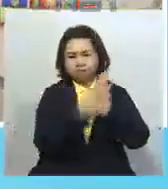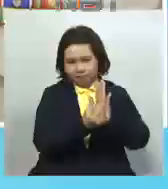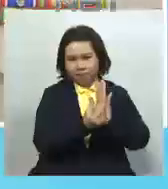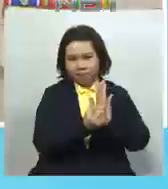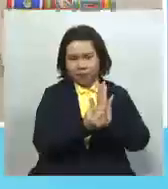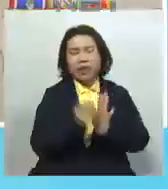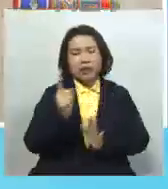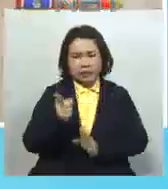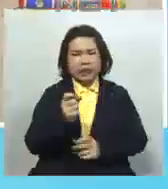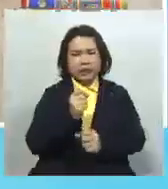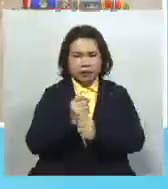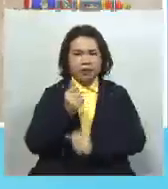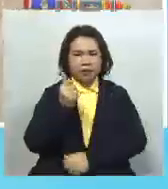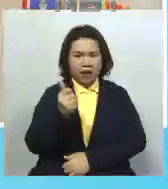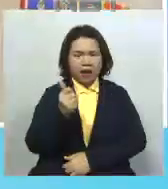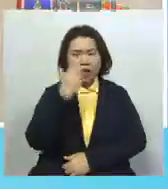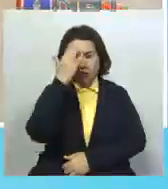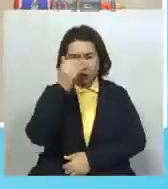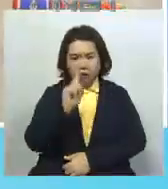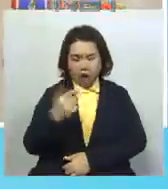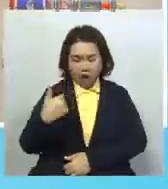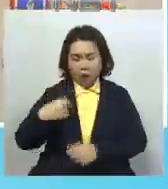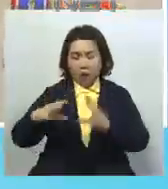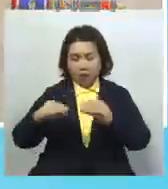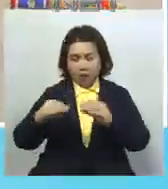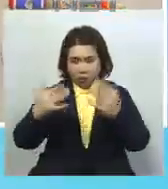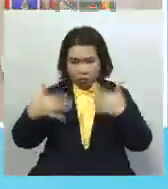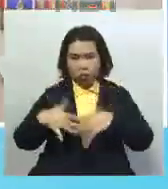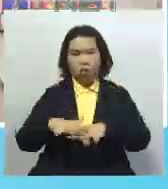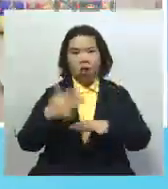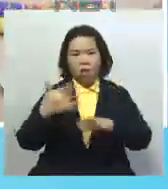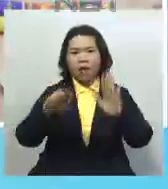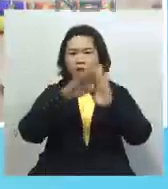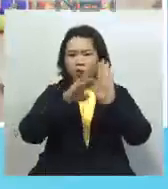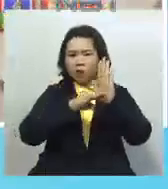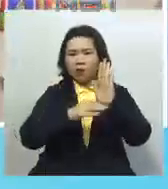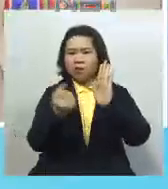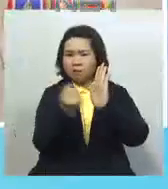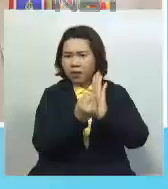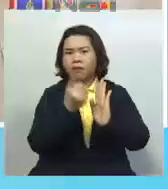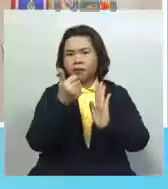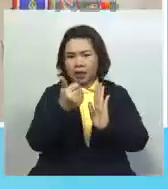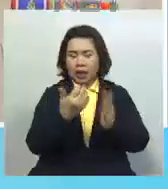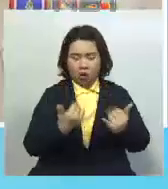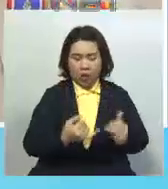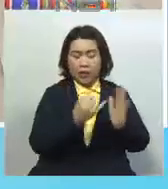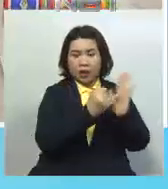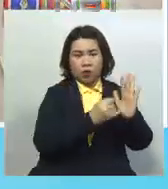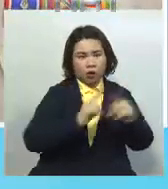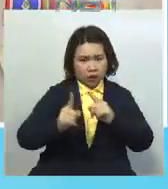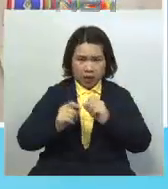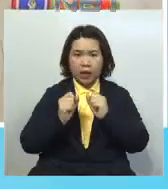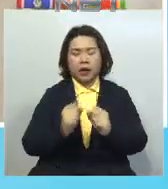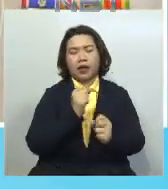ถดำเนินการได้โดยผ่านที่ประชุมนะครับซึ่งขณะนี้ทราบข่าวว่าจังหวัดต่างๆกำลังเร่งรัดในการดำเนิน